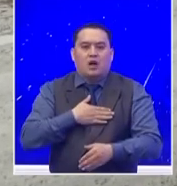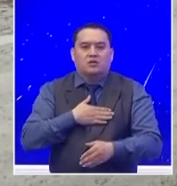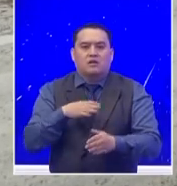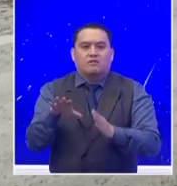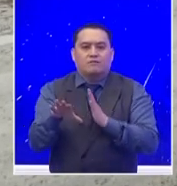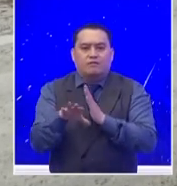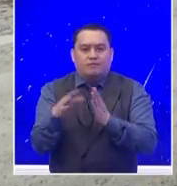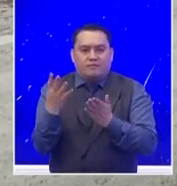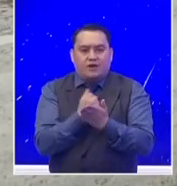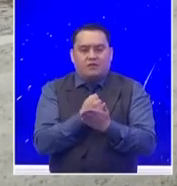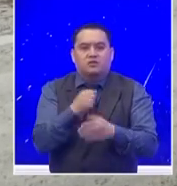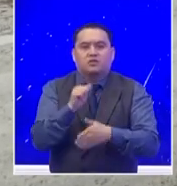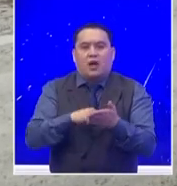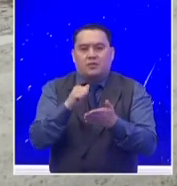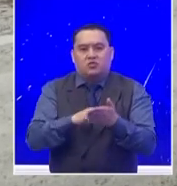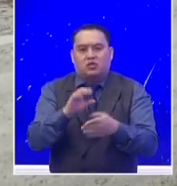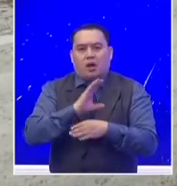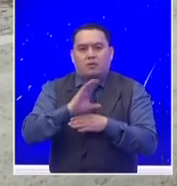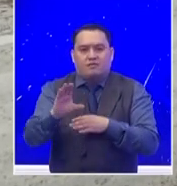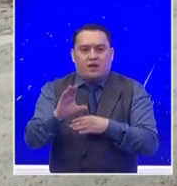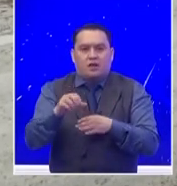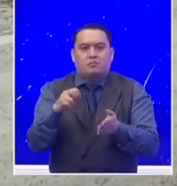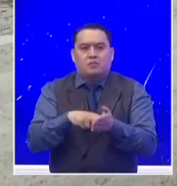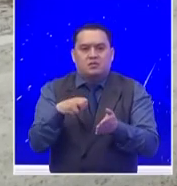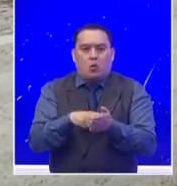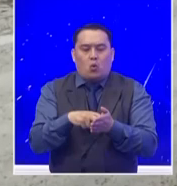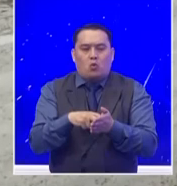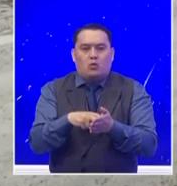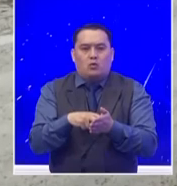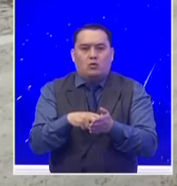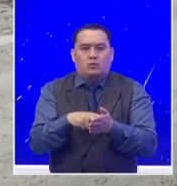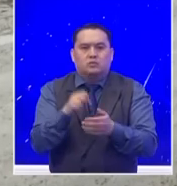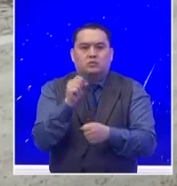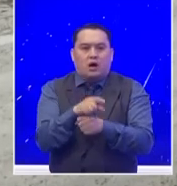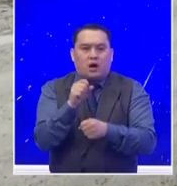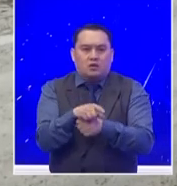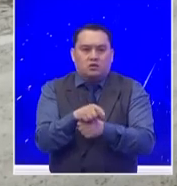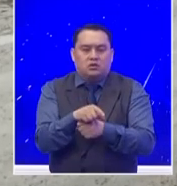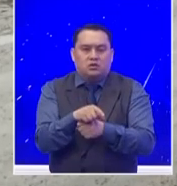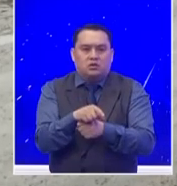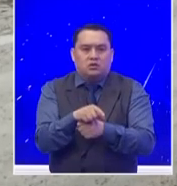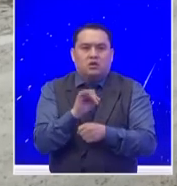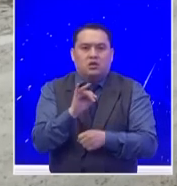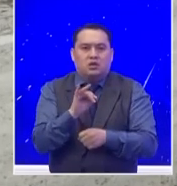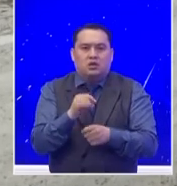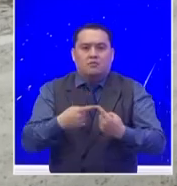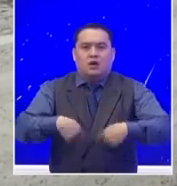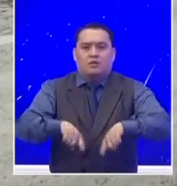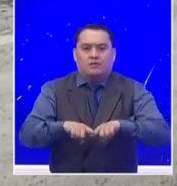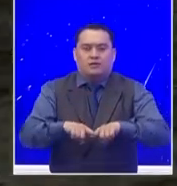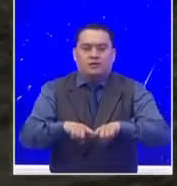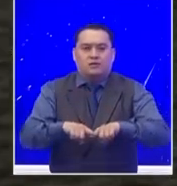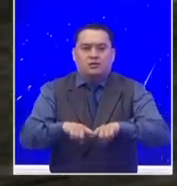выявленных замечаний нами будет направлено письмо заказчику и подрядной